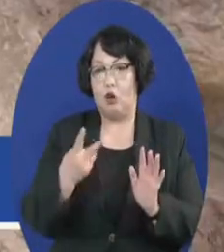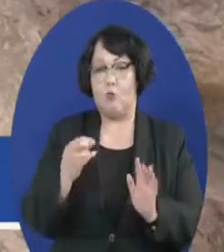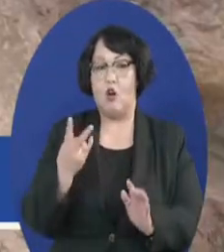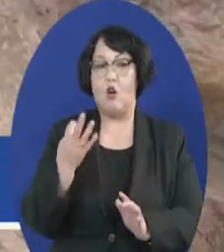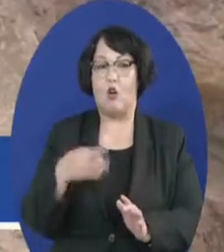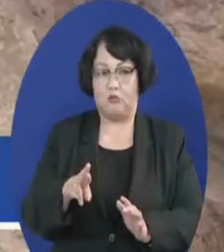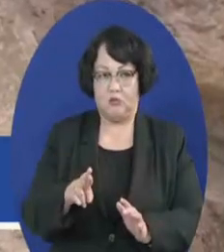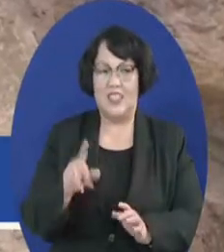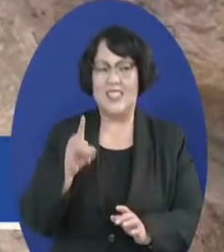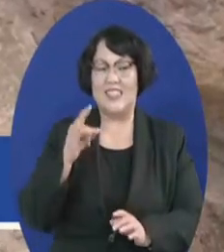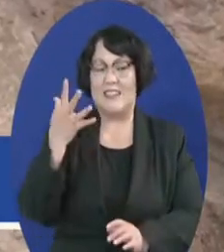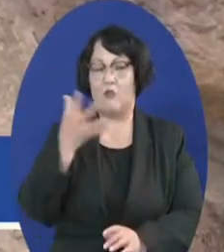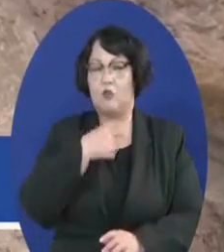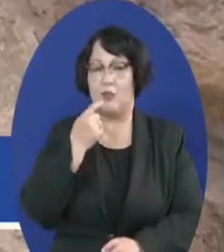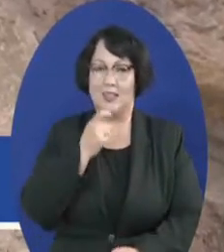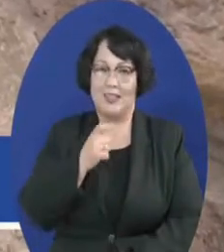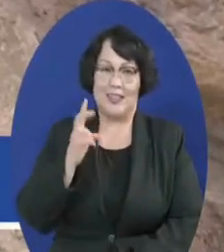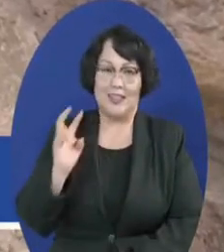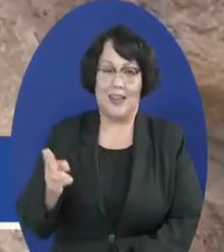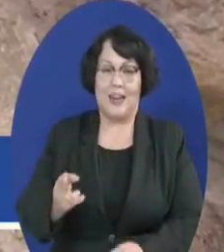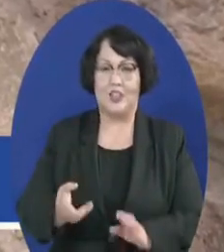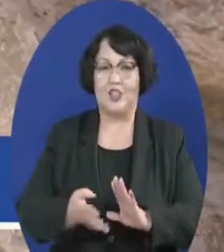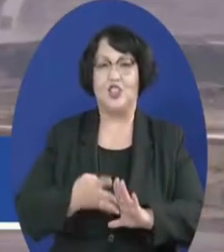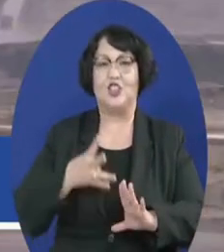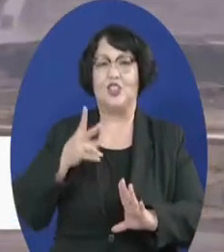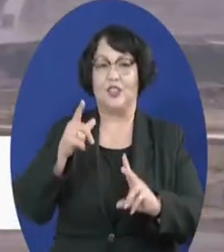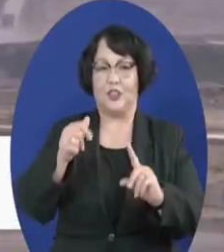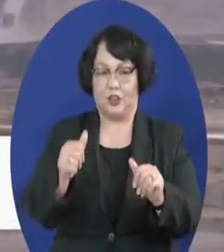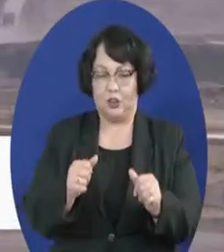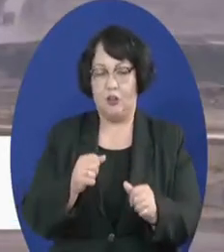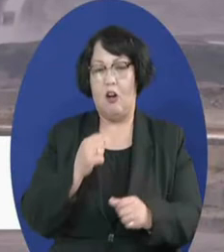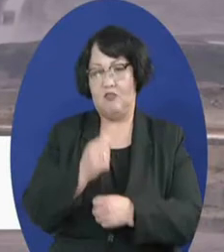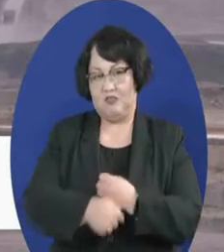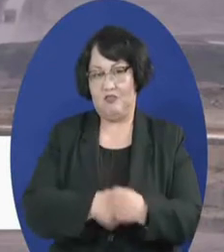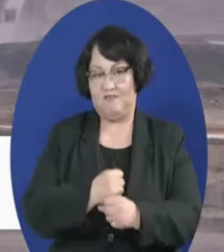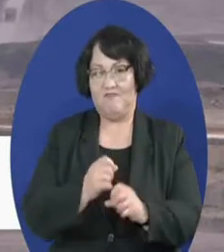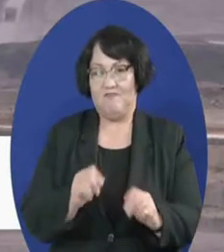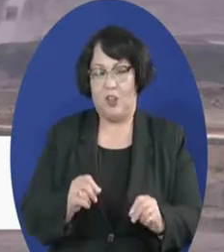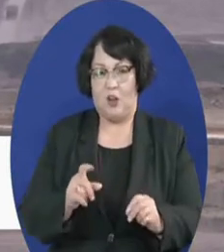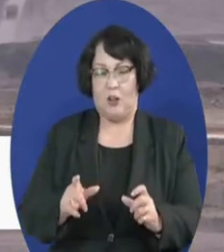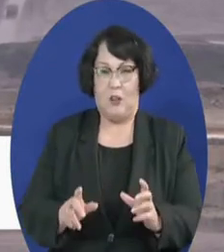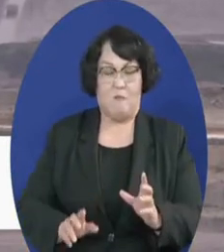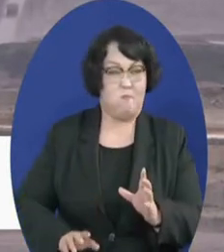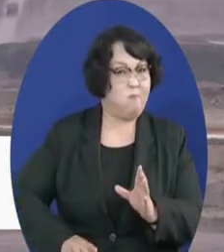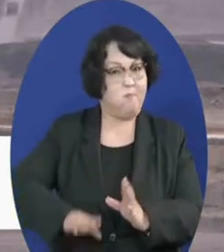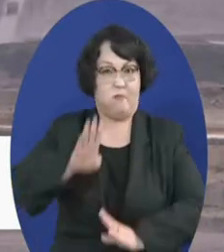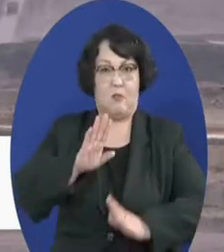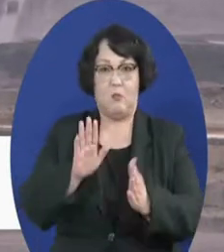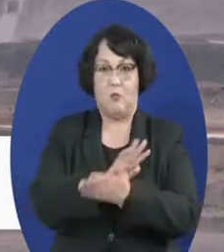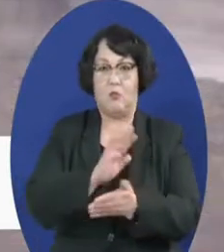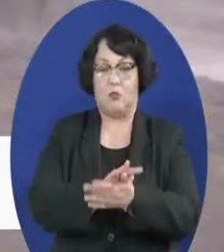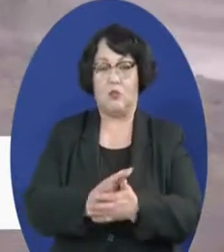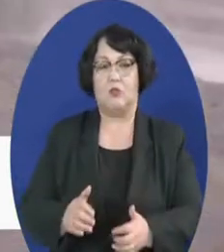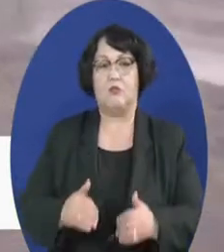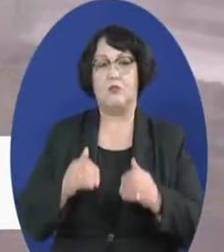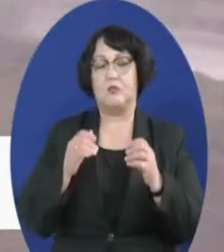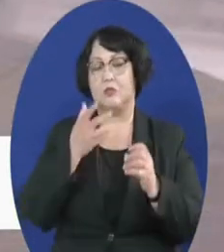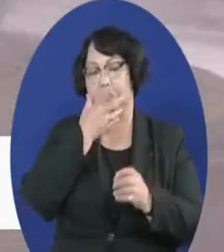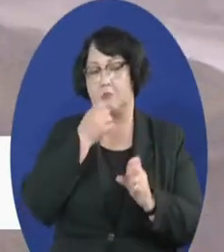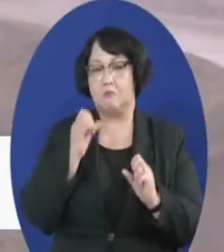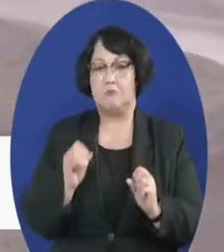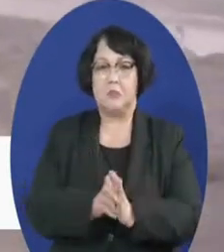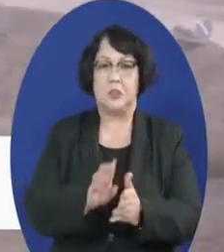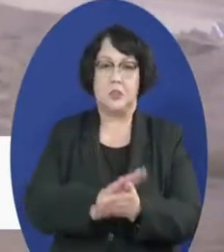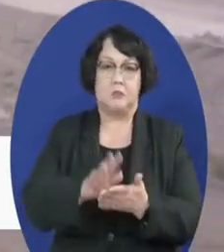2019-2020 он бол Эрдэнэс таван толгой хувьцаат компани өнгөө зас хон жилүүд байлаа. Одоо харин өсрөнгүй хөгжлийн жилүүд ирлээ гэж тодорхойлж тэд шинэ